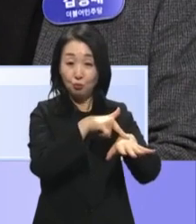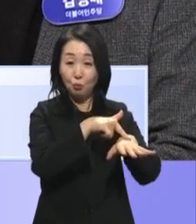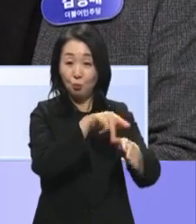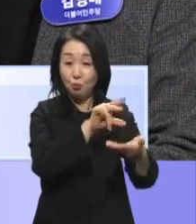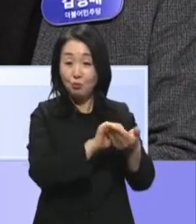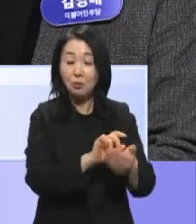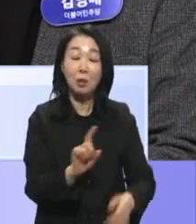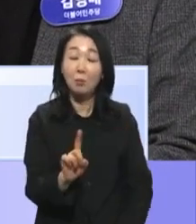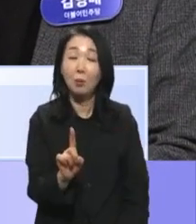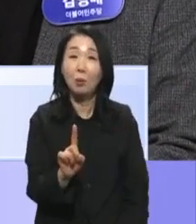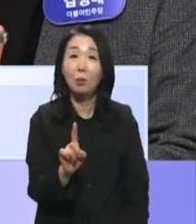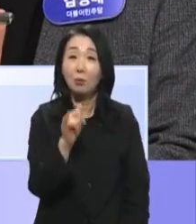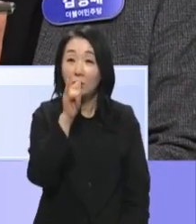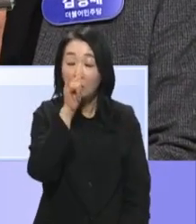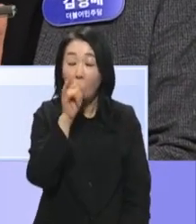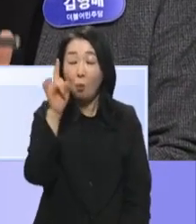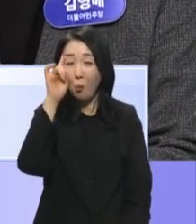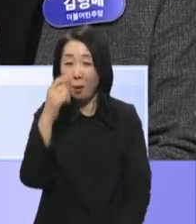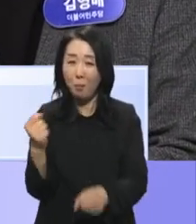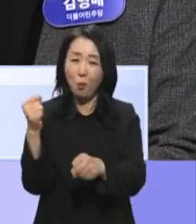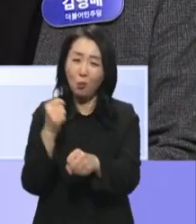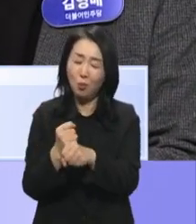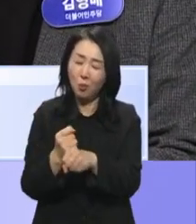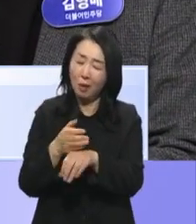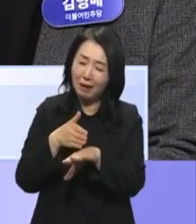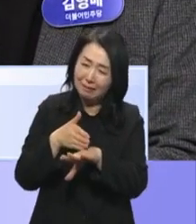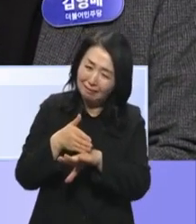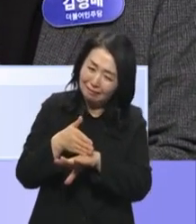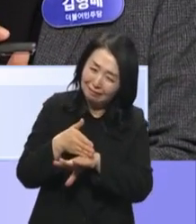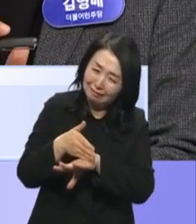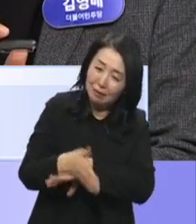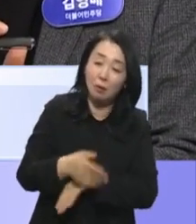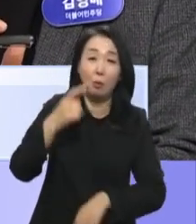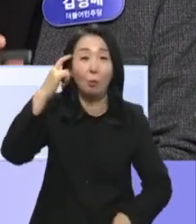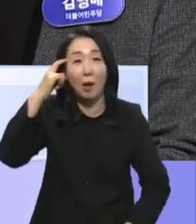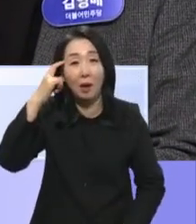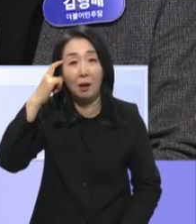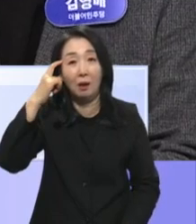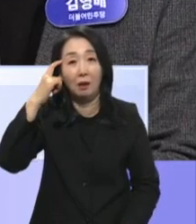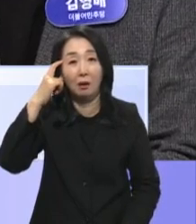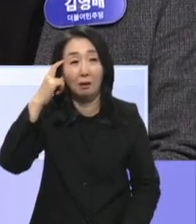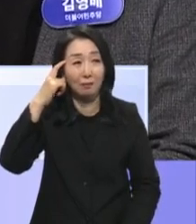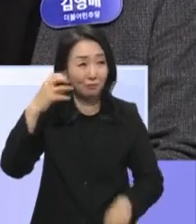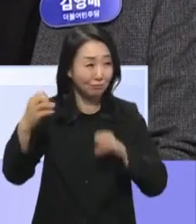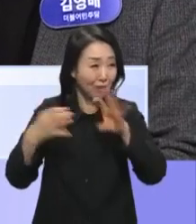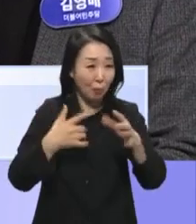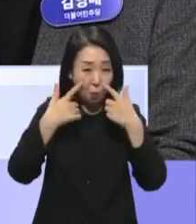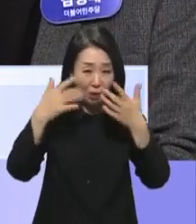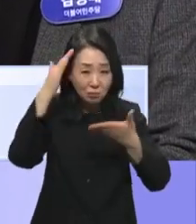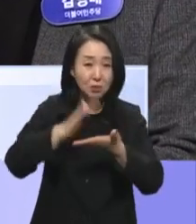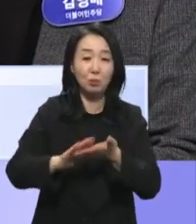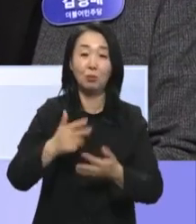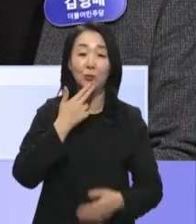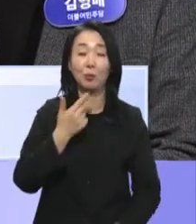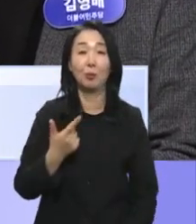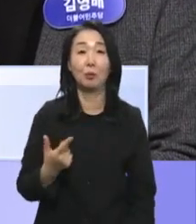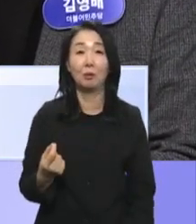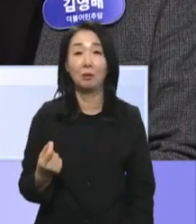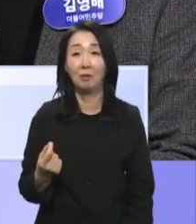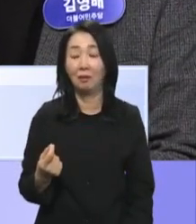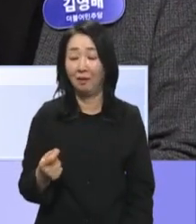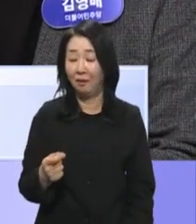지적들이 있는데도 왜 복구가 이렇게 지연되었는지 대해서조차도 지금 답을 내 놓고 있지 못합니다 이거는 너무너무